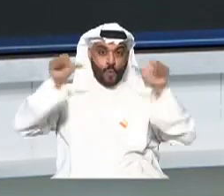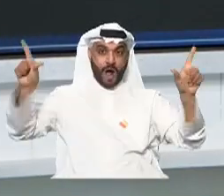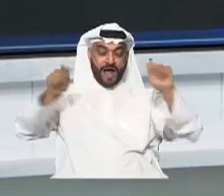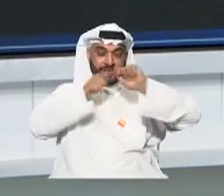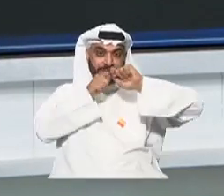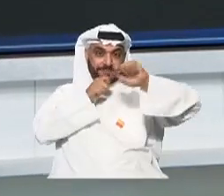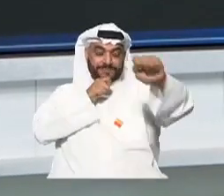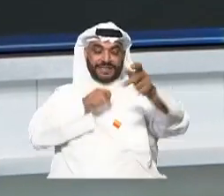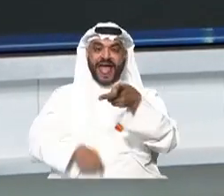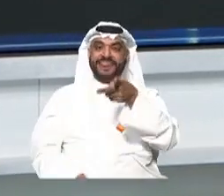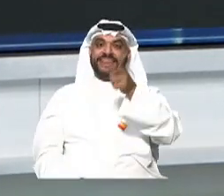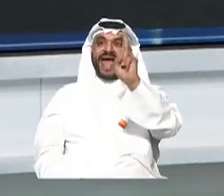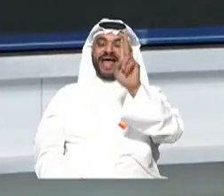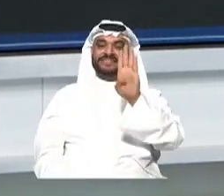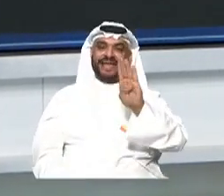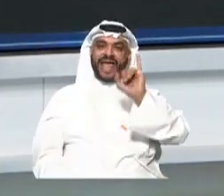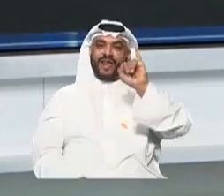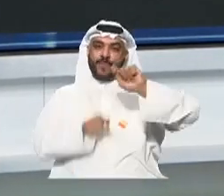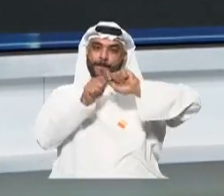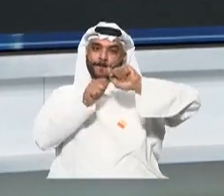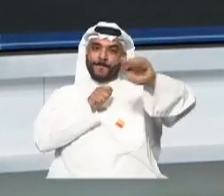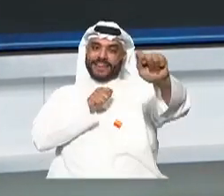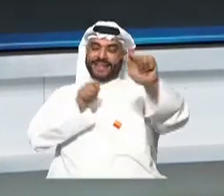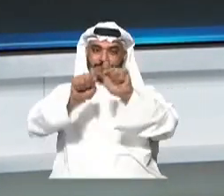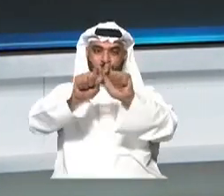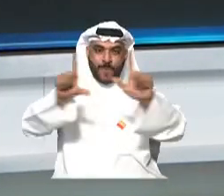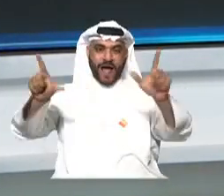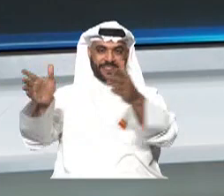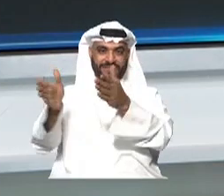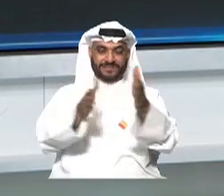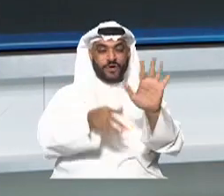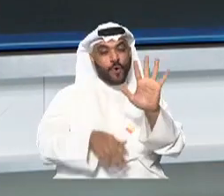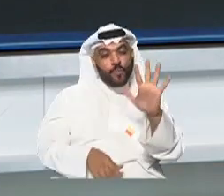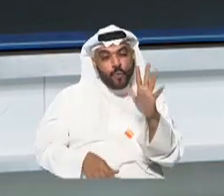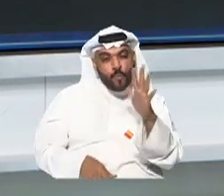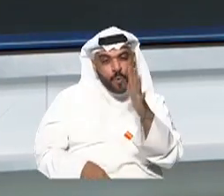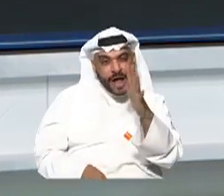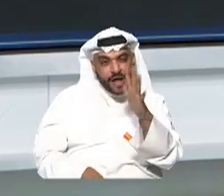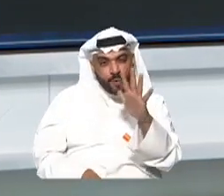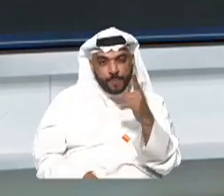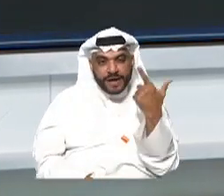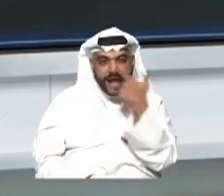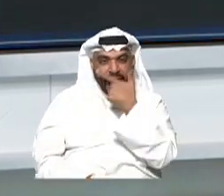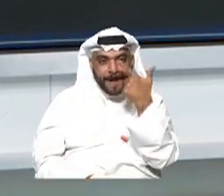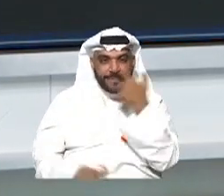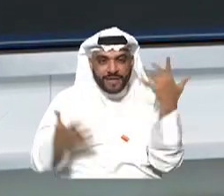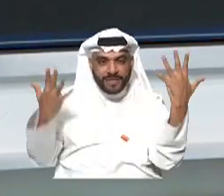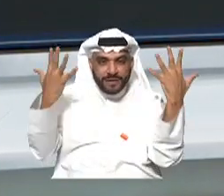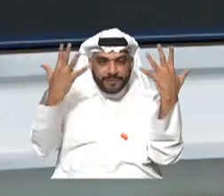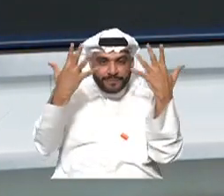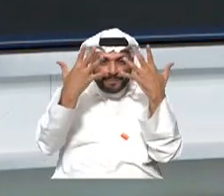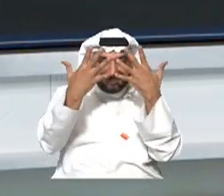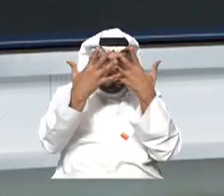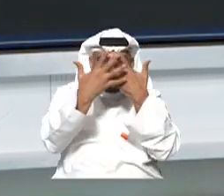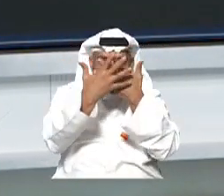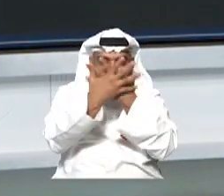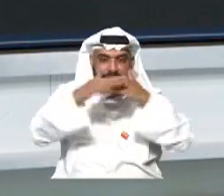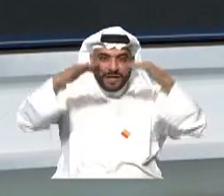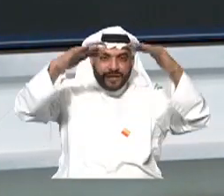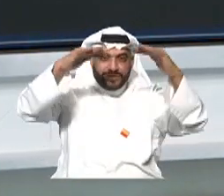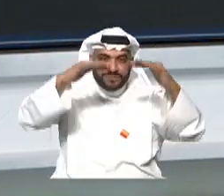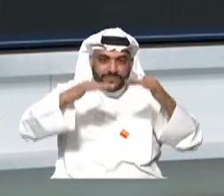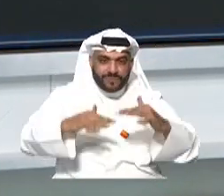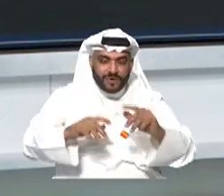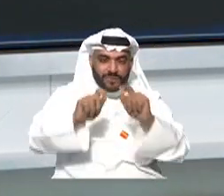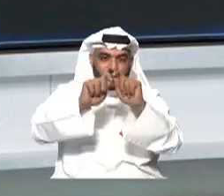المناطق و55 أيضا في بعض المناطق الساحلية. فرص لتشكل الضباب الخفيف على بعض المناطق اليوم نتيجة تراجع سرعة الرياح وتقلبها